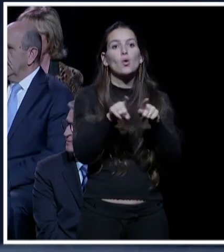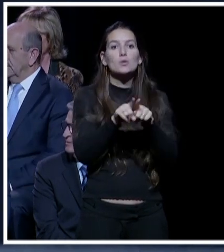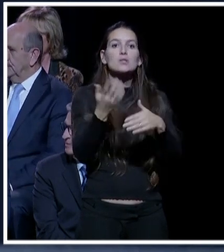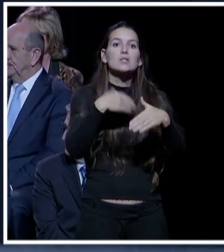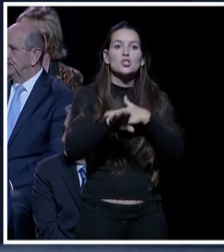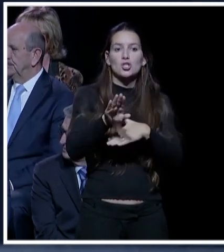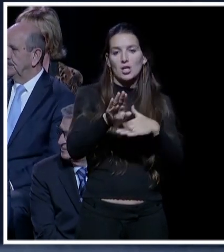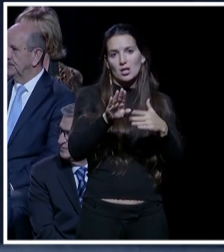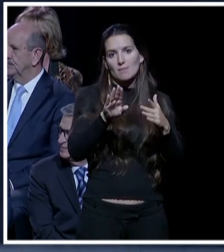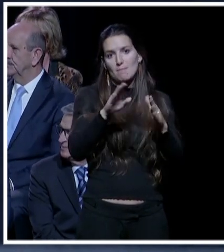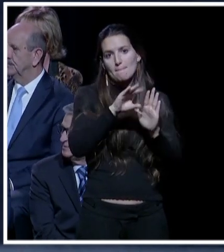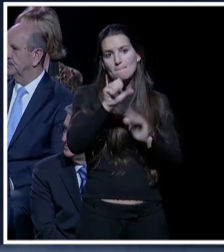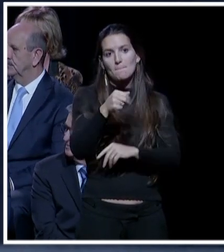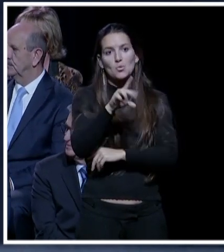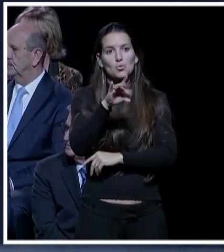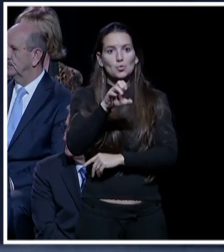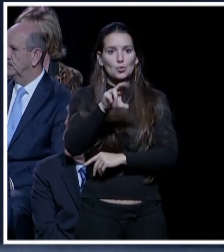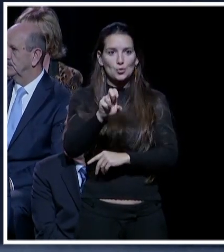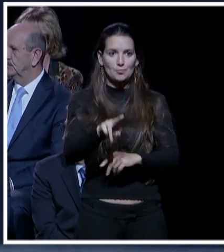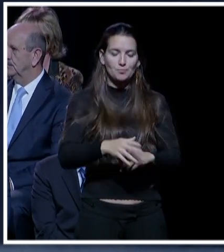comme ça tu fais le lien.